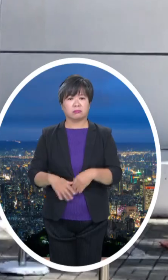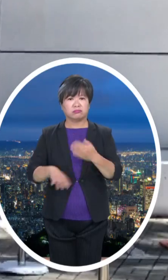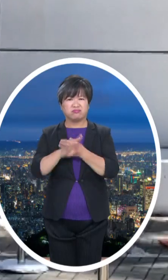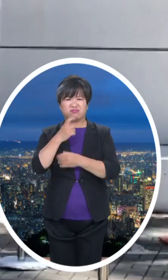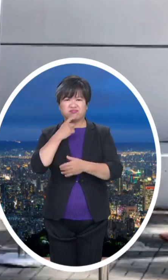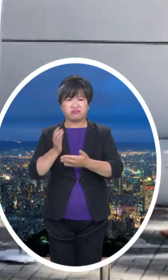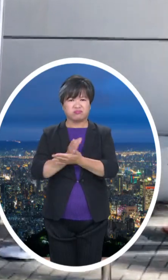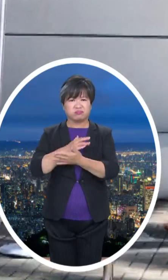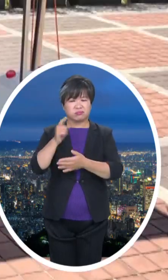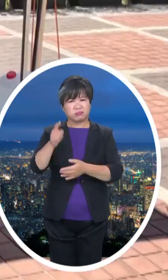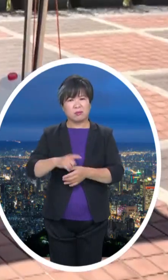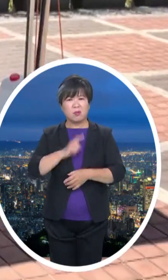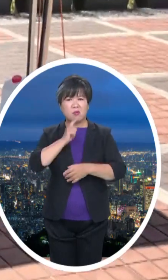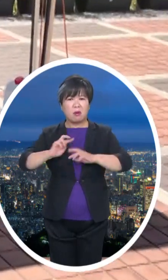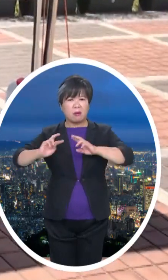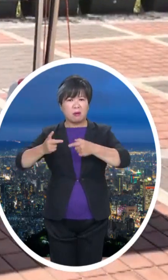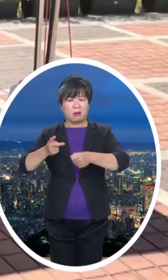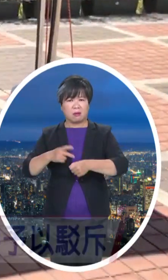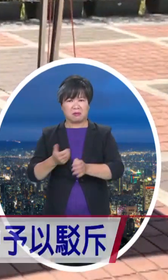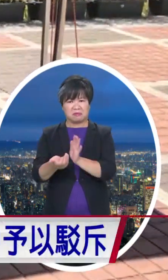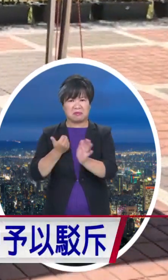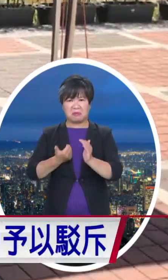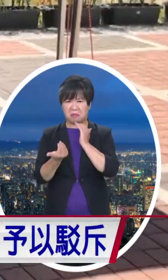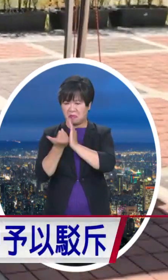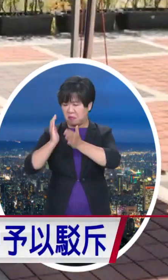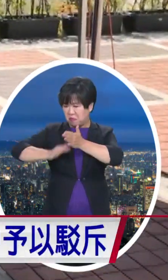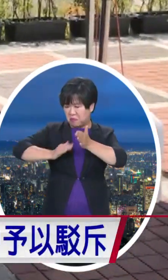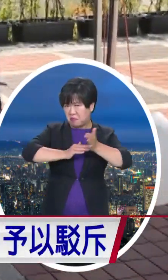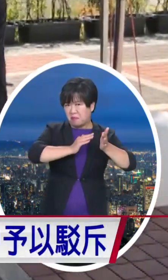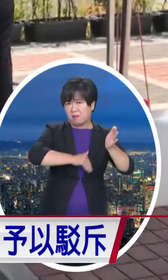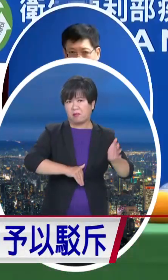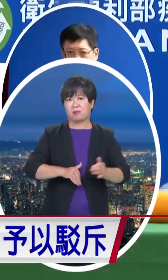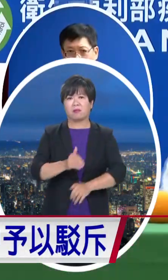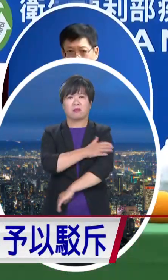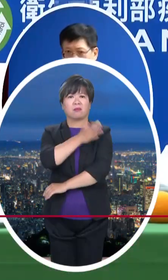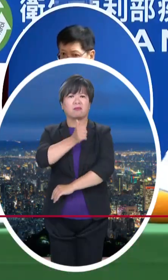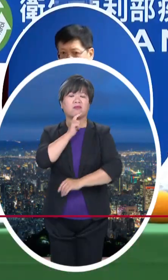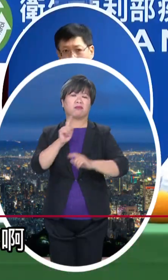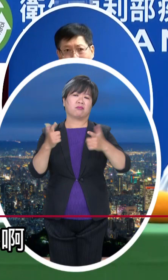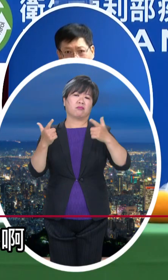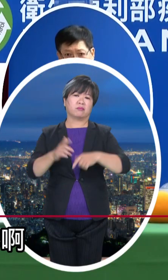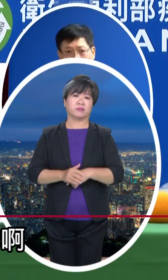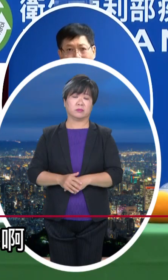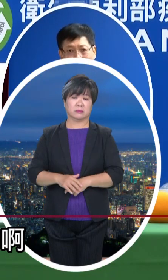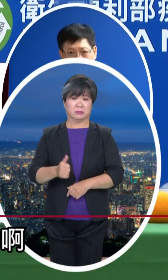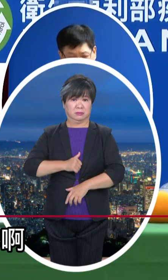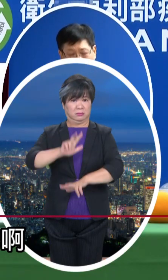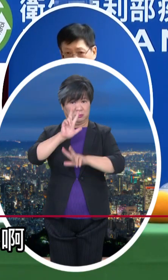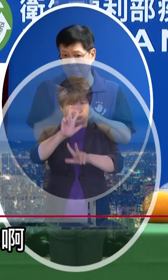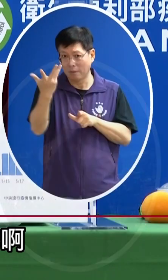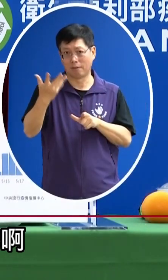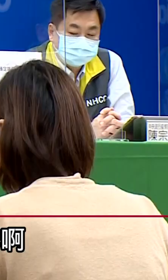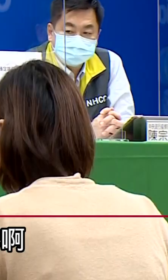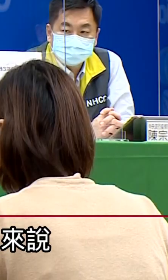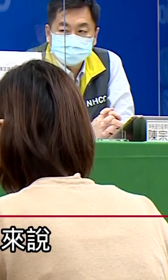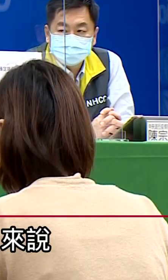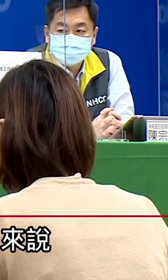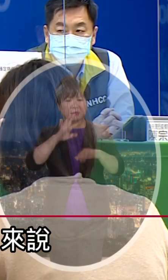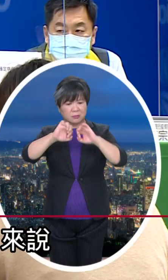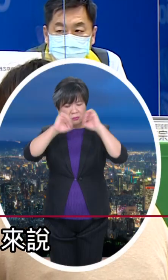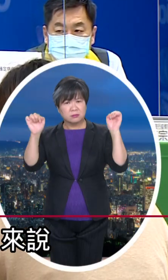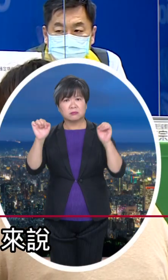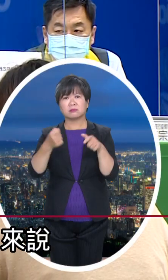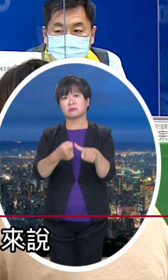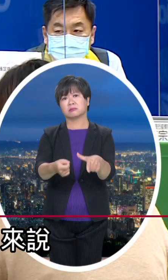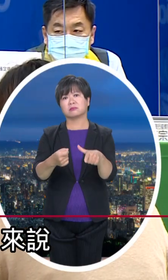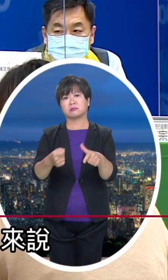校正回归的说法有盖牌之嫌，不过陈时中予以驳斥， 把事实显露出来就是先牌啊，揭露出